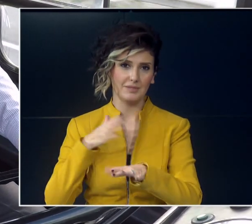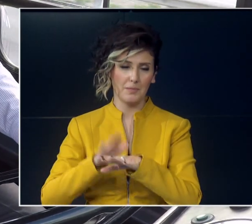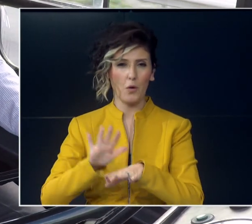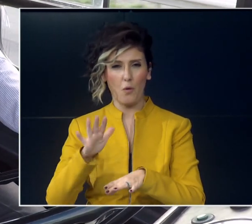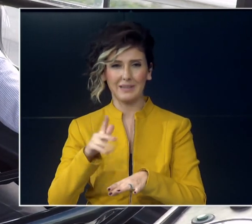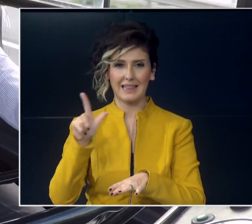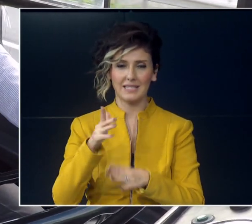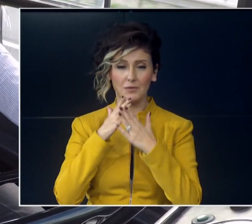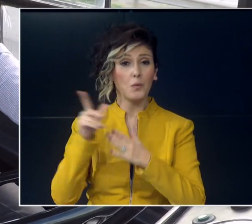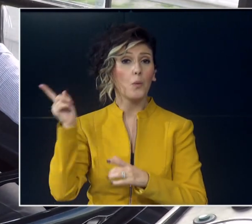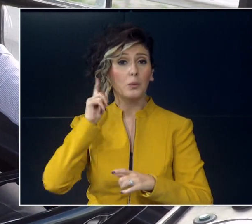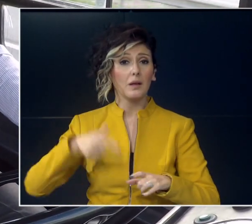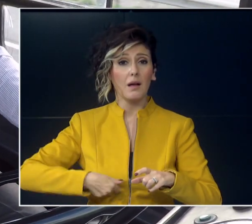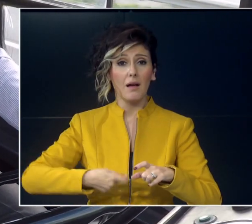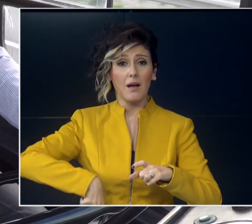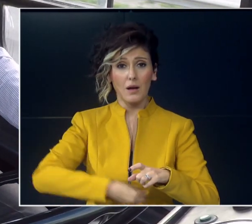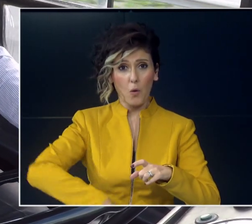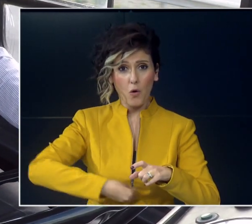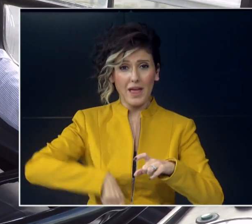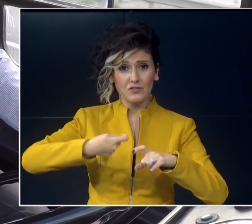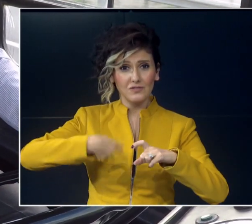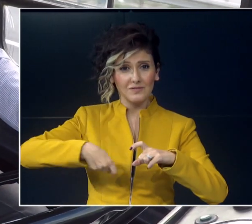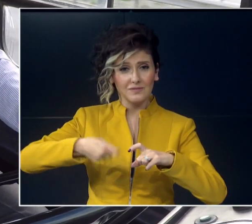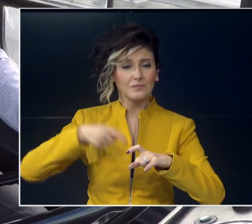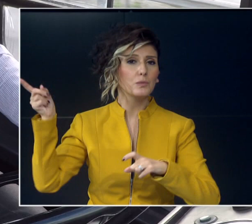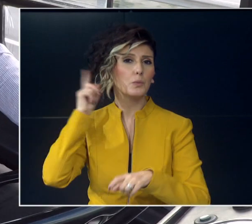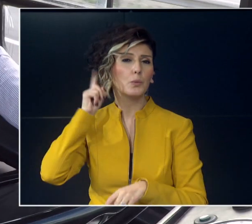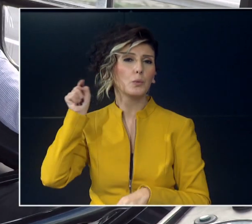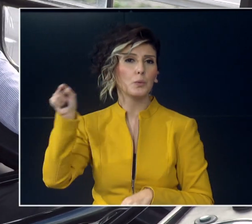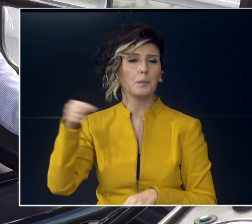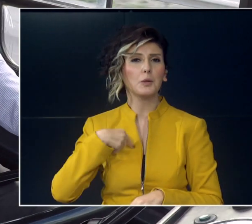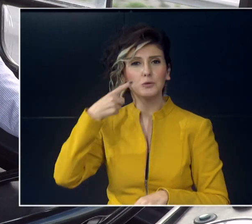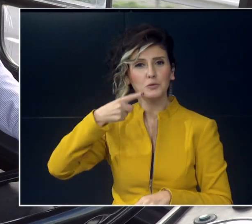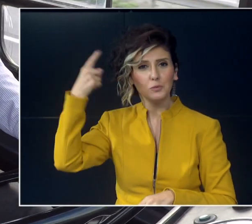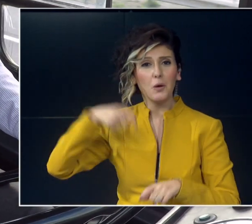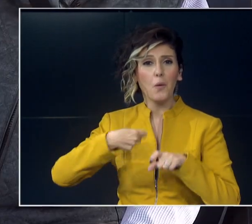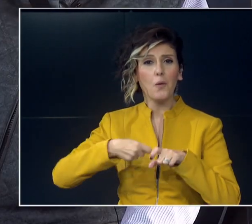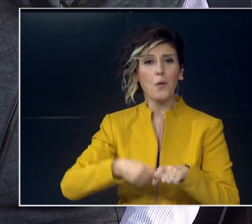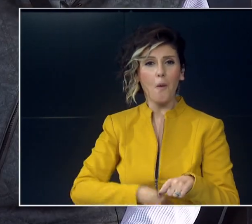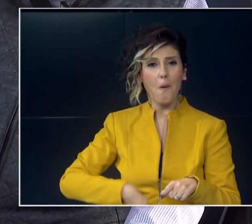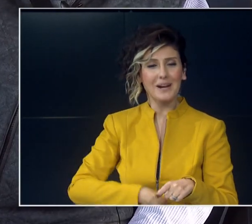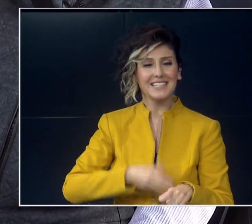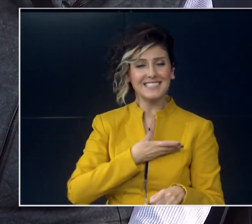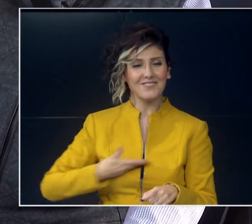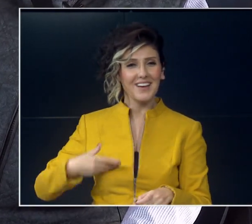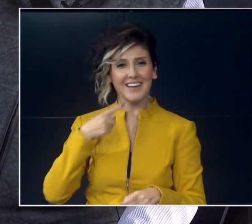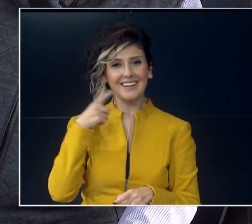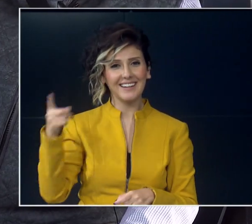Kasımpaşa meşhurdur kokoreçle. Bizim Cumhurbaşkanımız da kokoreçi sever.